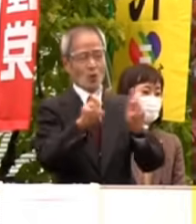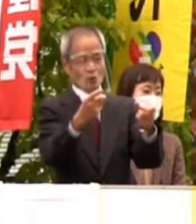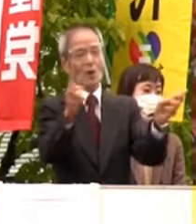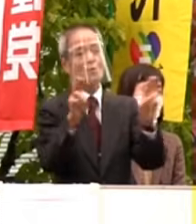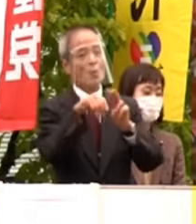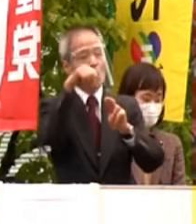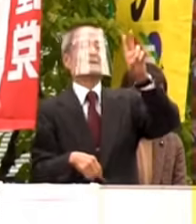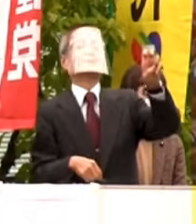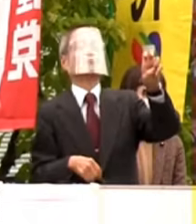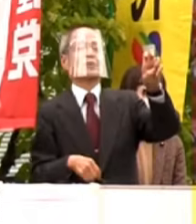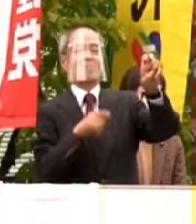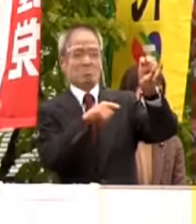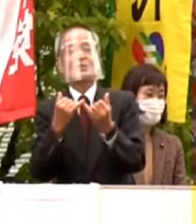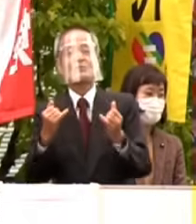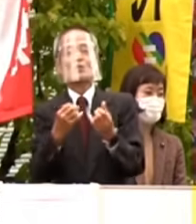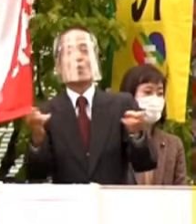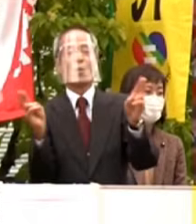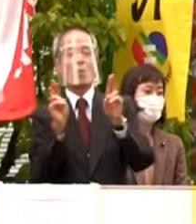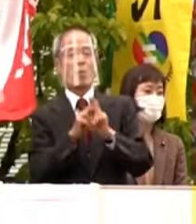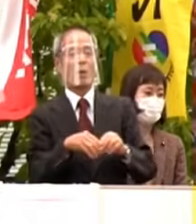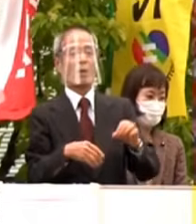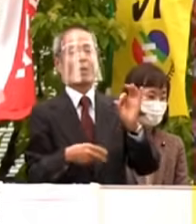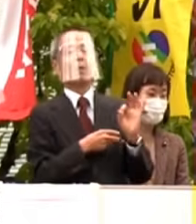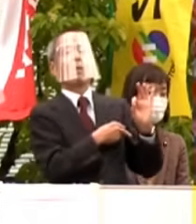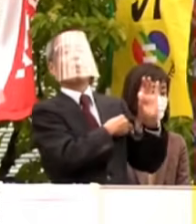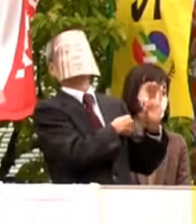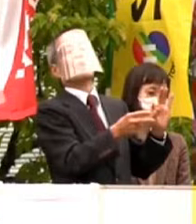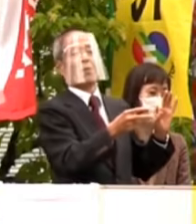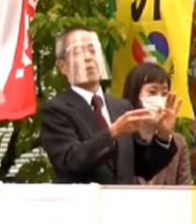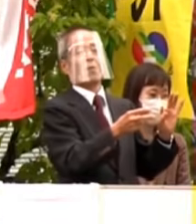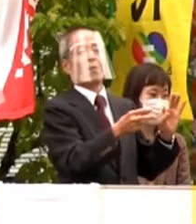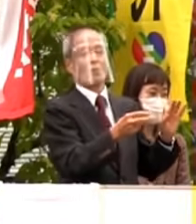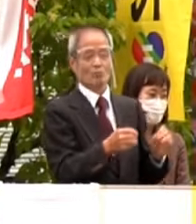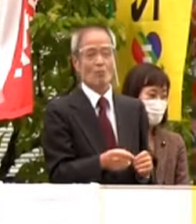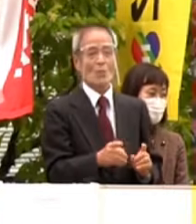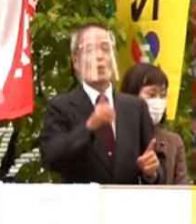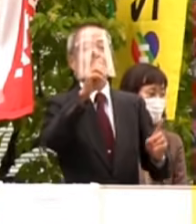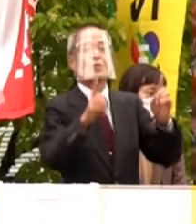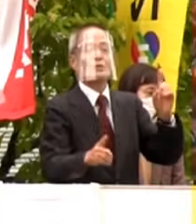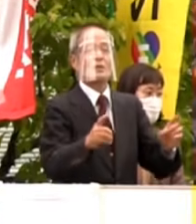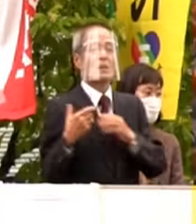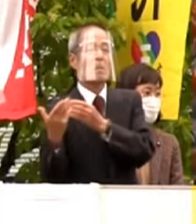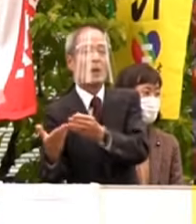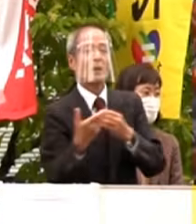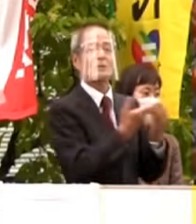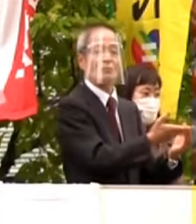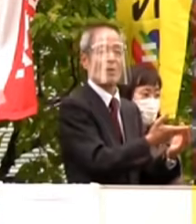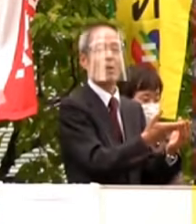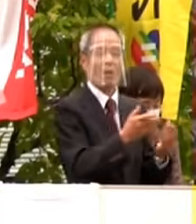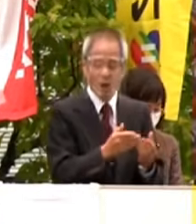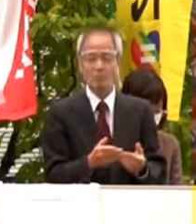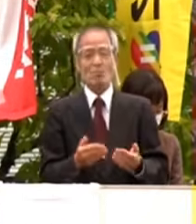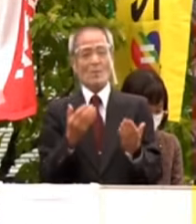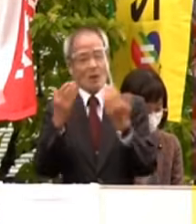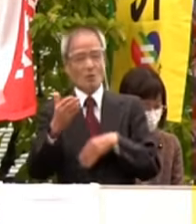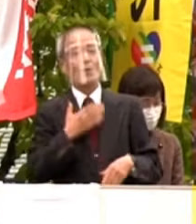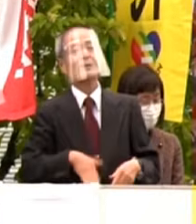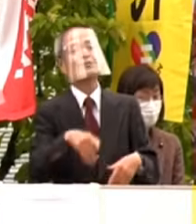民党は何点か、0点です。どちらに地球の未来を任せることができるかは明らかではないでしょ